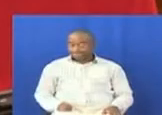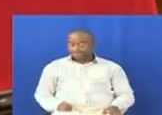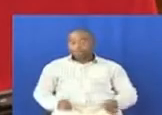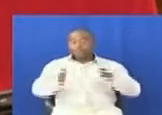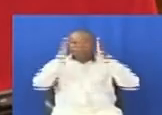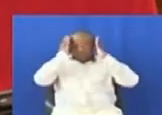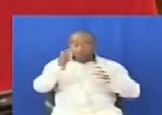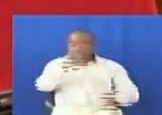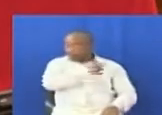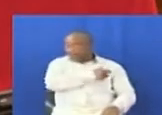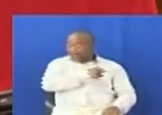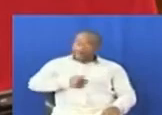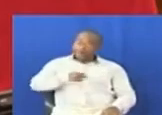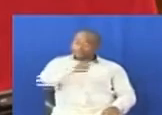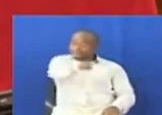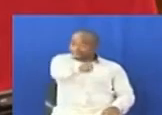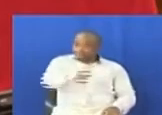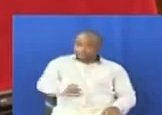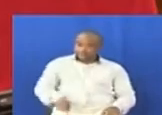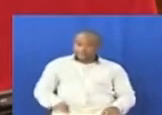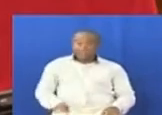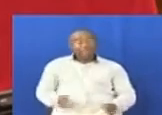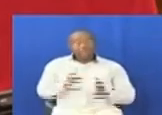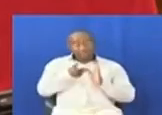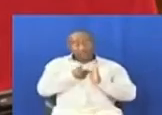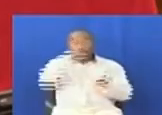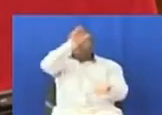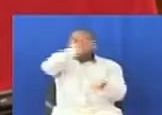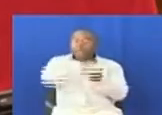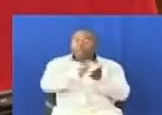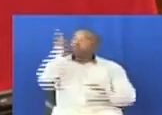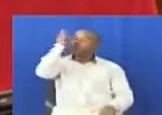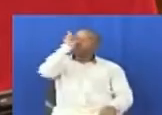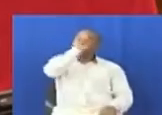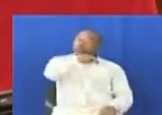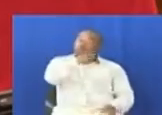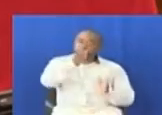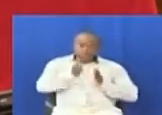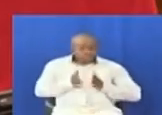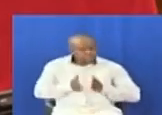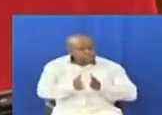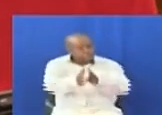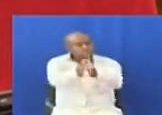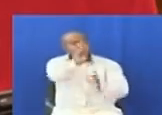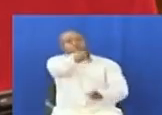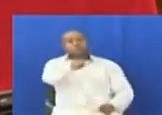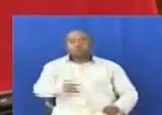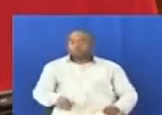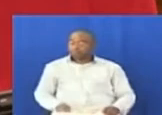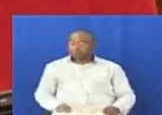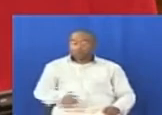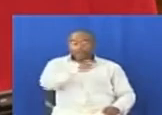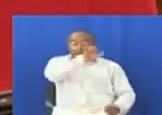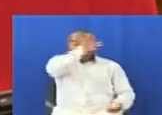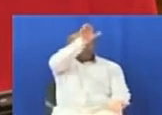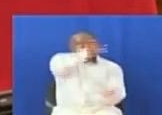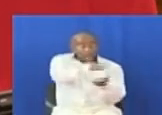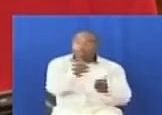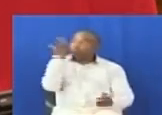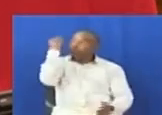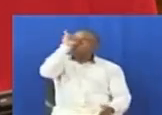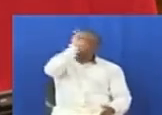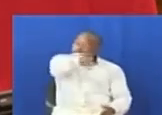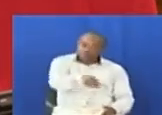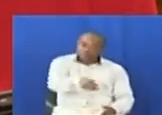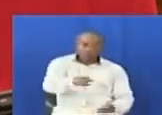anasema pale, palipo na Mwenyezi Mungu kuna njia. Palipo na Mwenyezi Mungu hapa